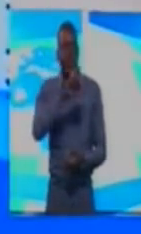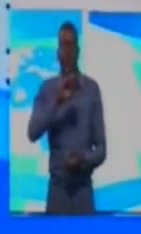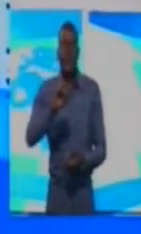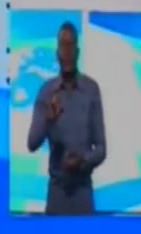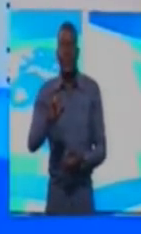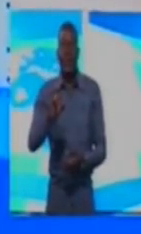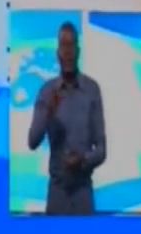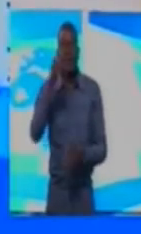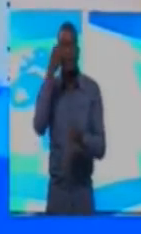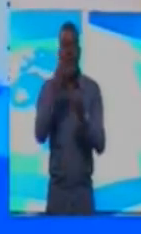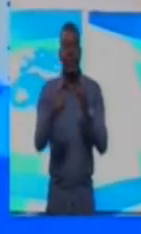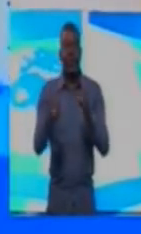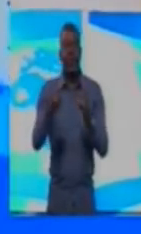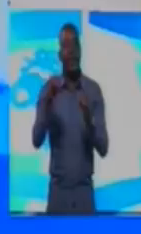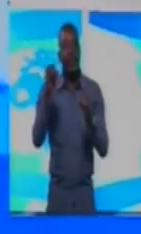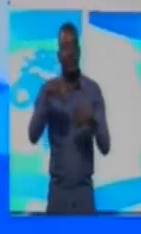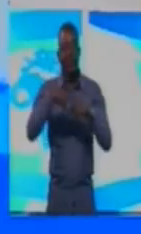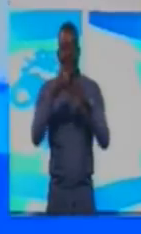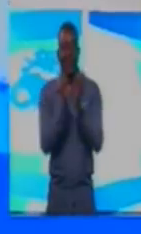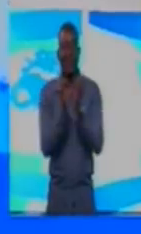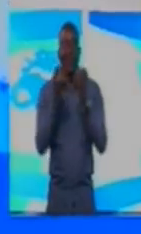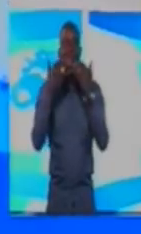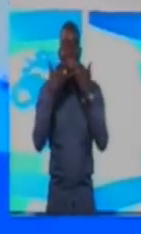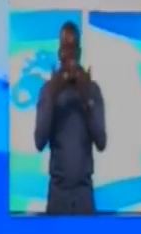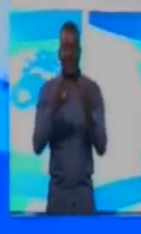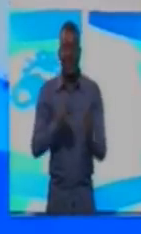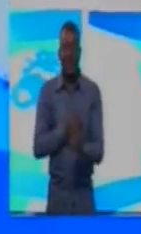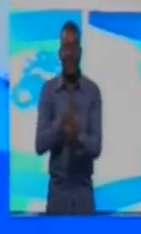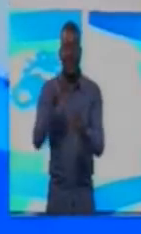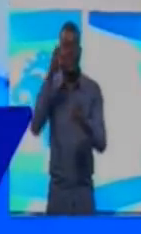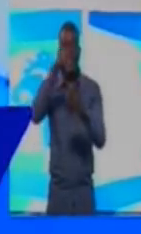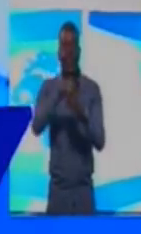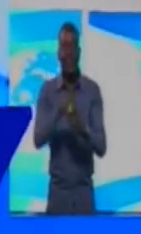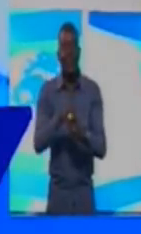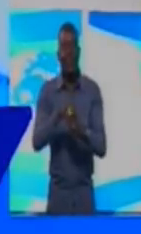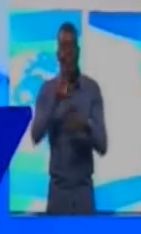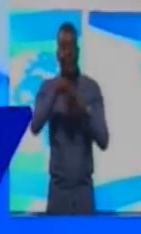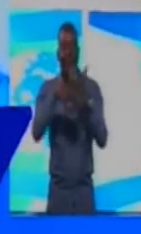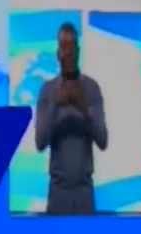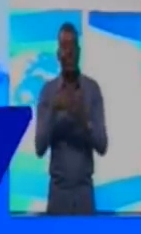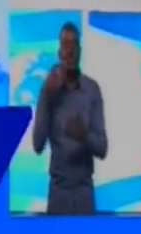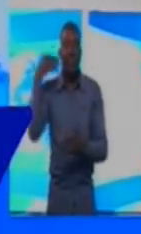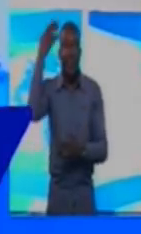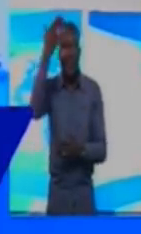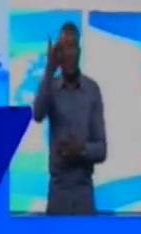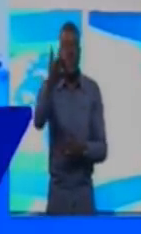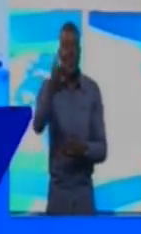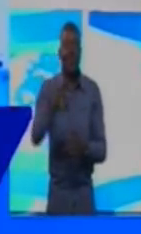Ainsi s'achève donc cette édition. Merci de la fidélité au programme de la télévision du Burkina. À bientôt.